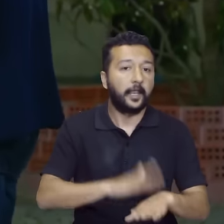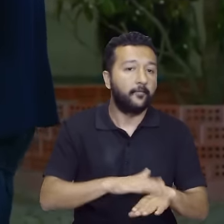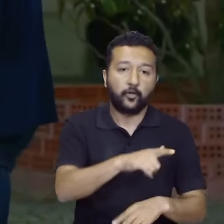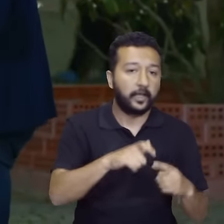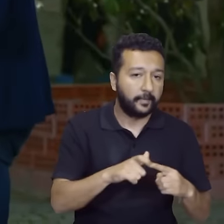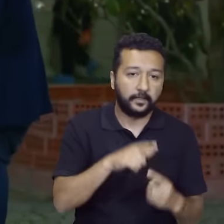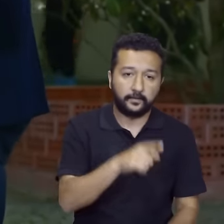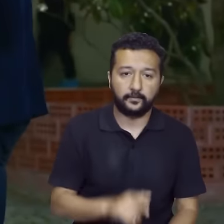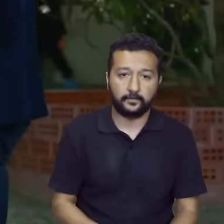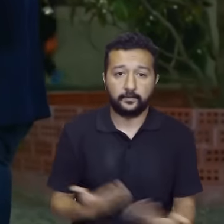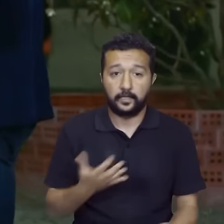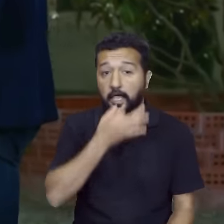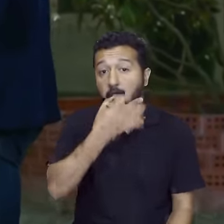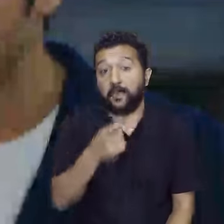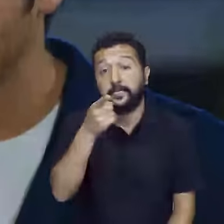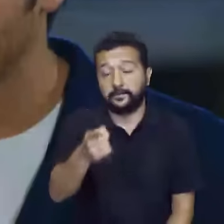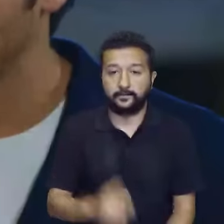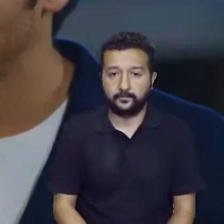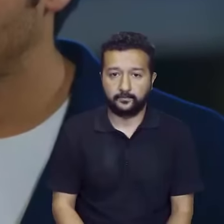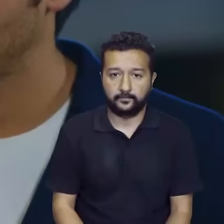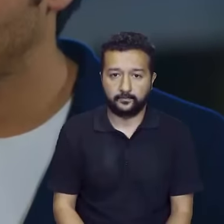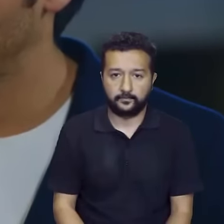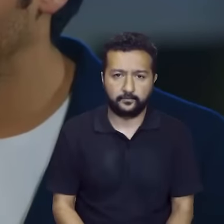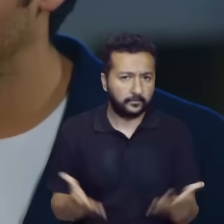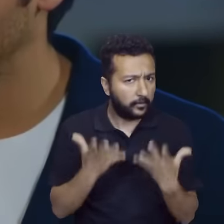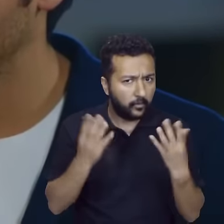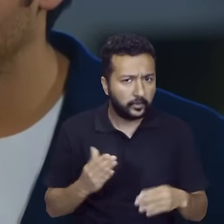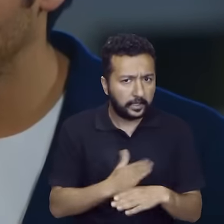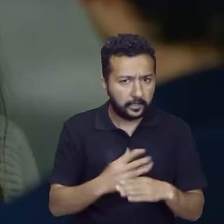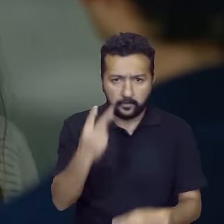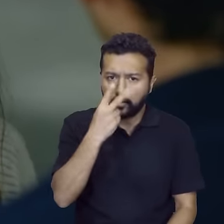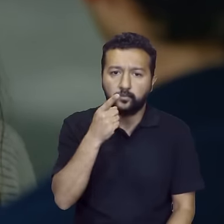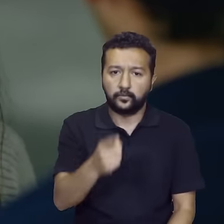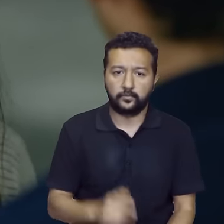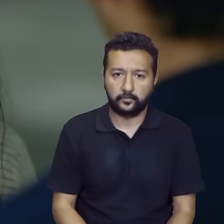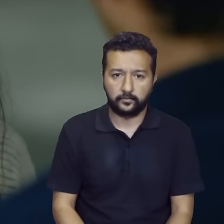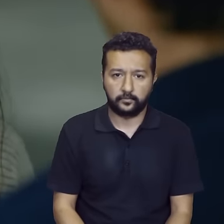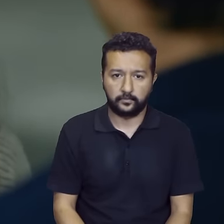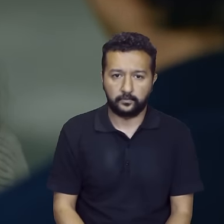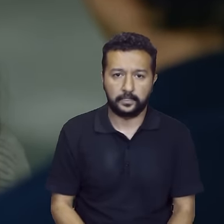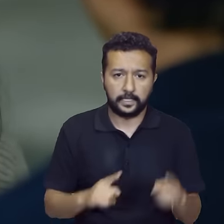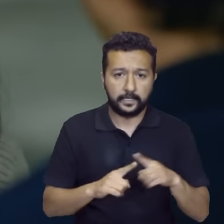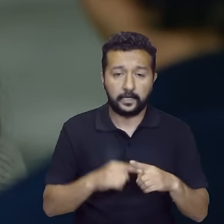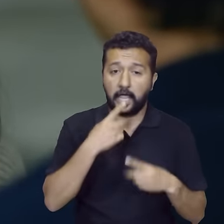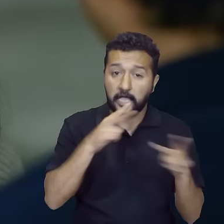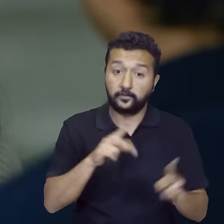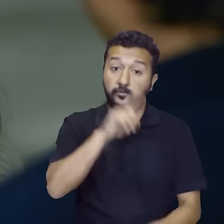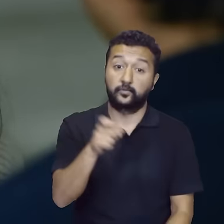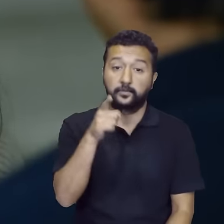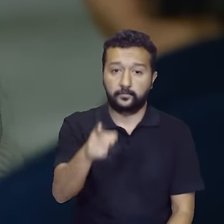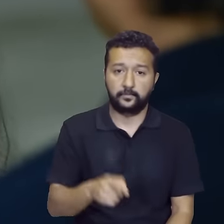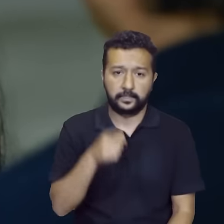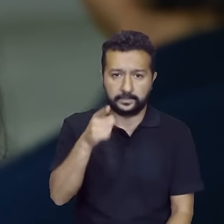Emel? Haberler sende. Ne oldu, niye öyle bakıyorsun? Tarık bak açık açık